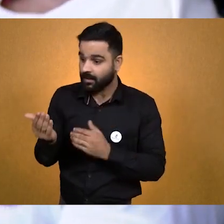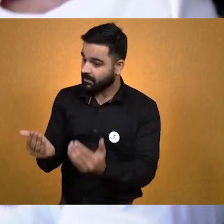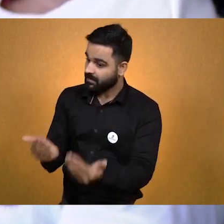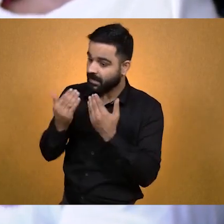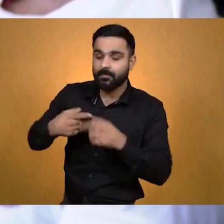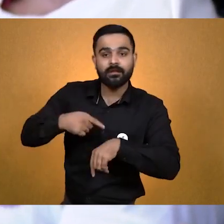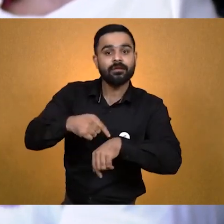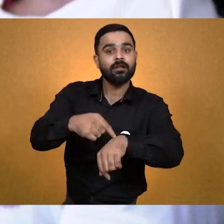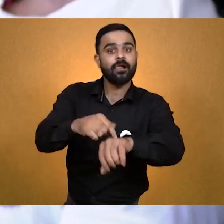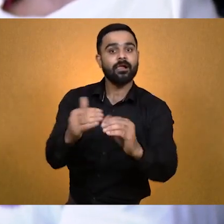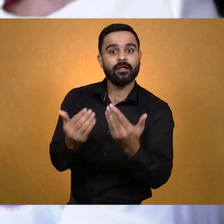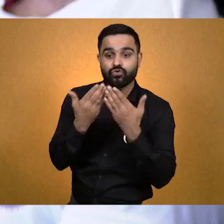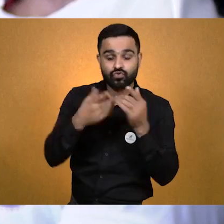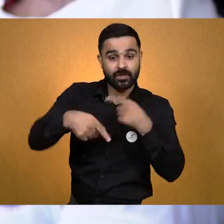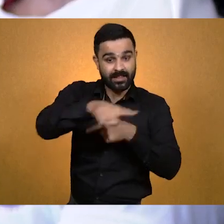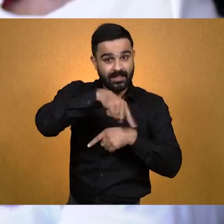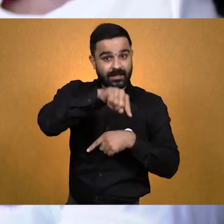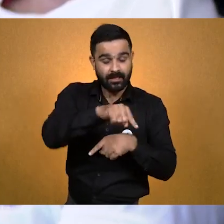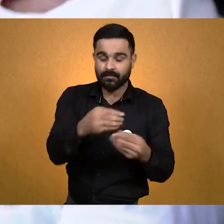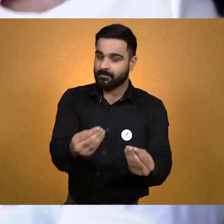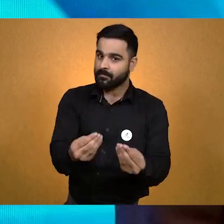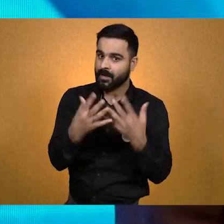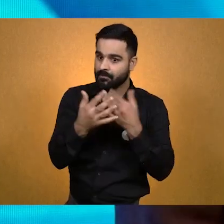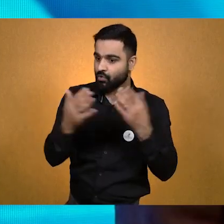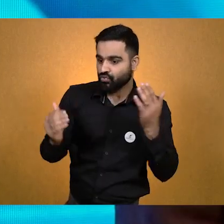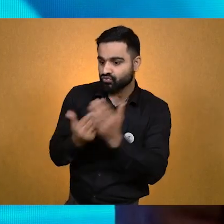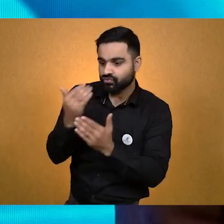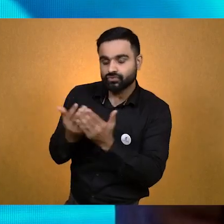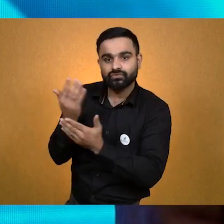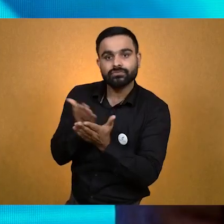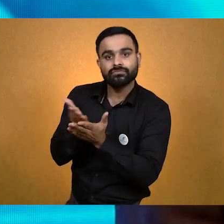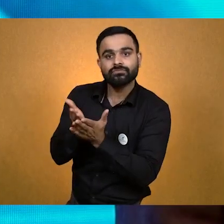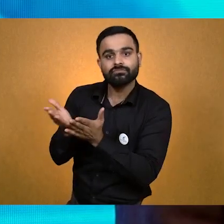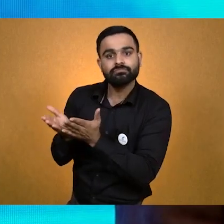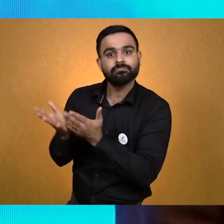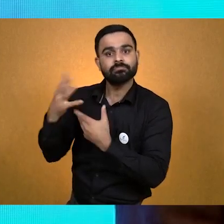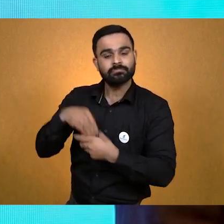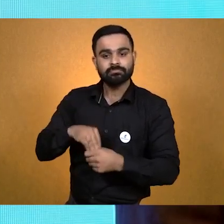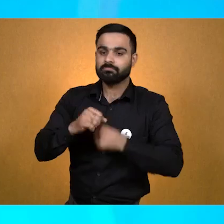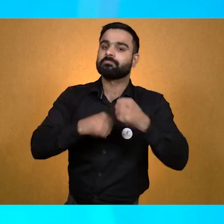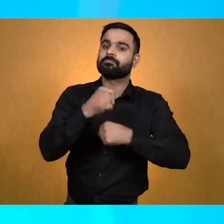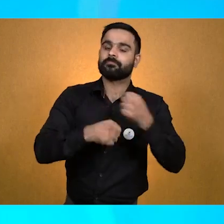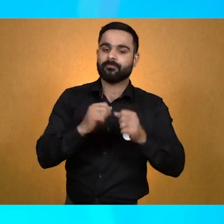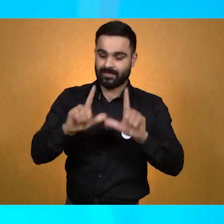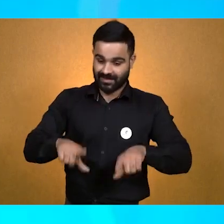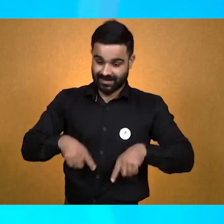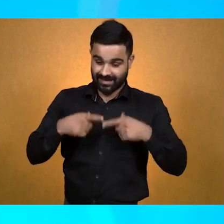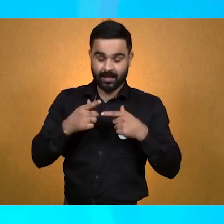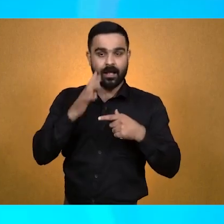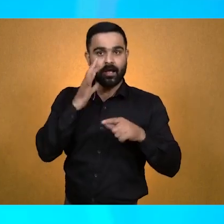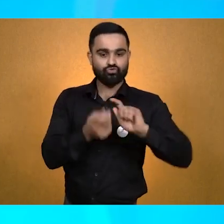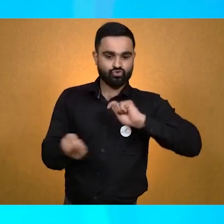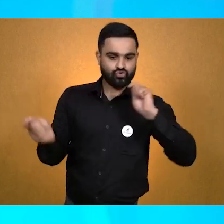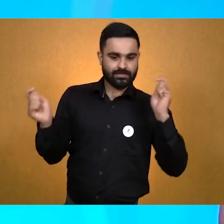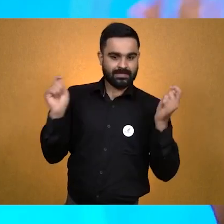me in every time, and the school itself gives me many new approaches towards the sports. जीवन में कितना